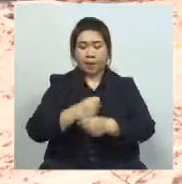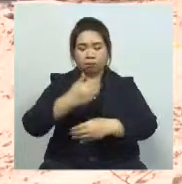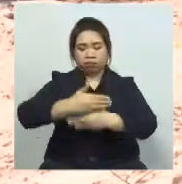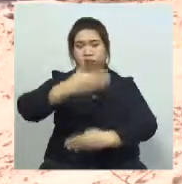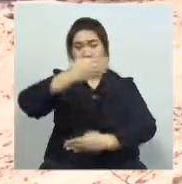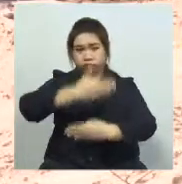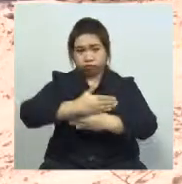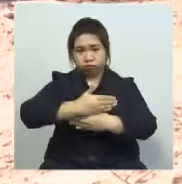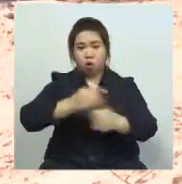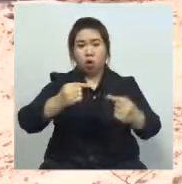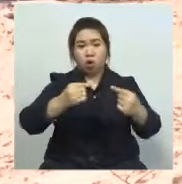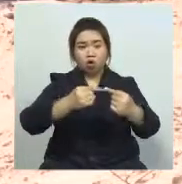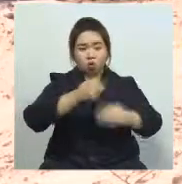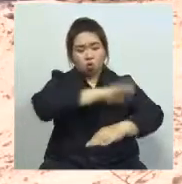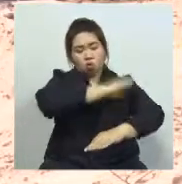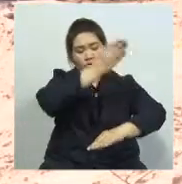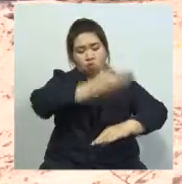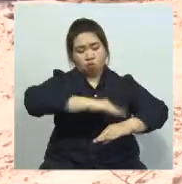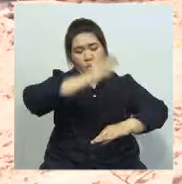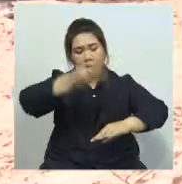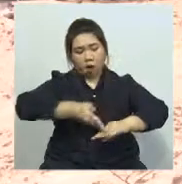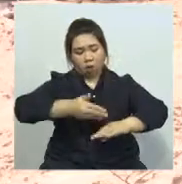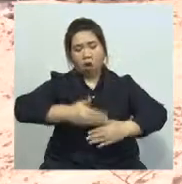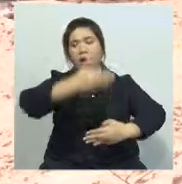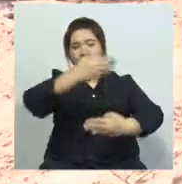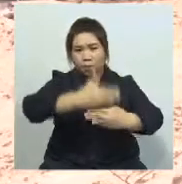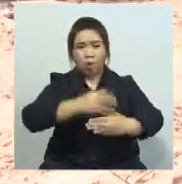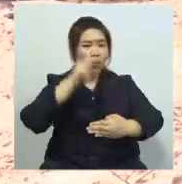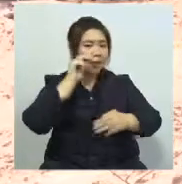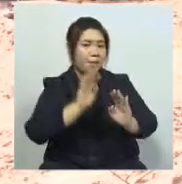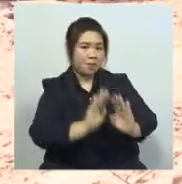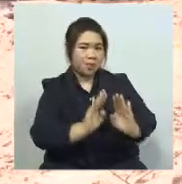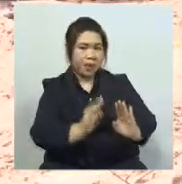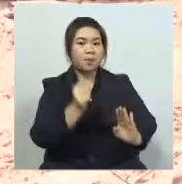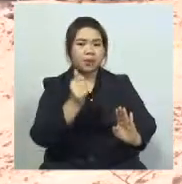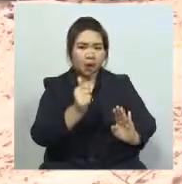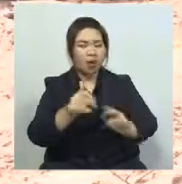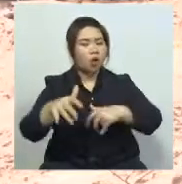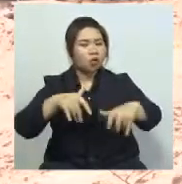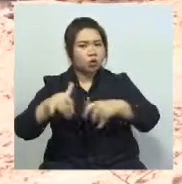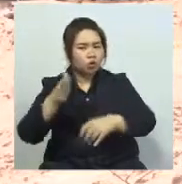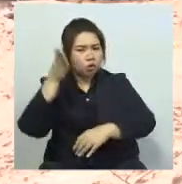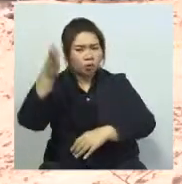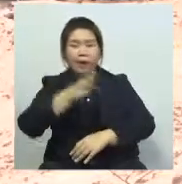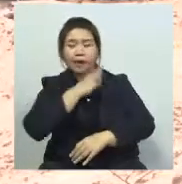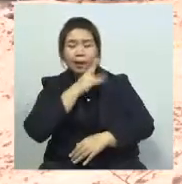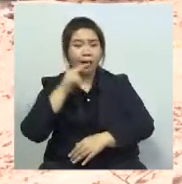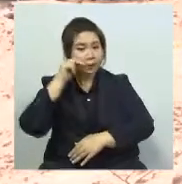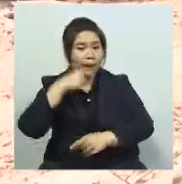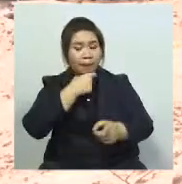ำบริเวณที่เขาชนกันบริเวณนั้นก็จะช่วยกักเก็บน้ำให้ประชาชนสามารถใช้การได้ในช่วงหน้าแล้